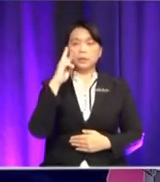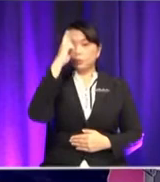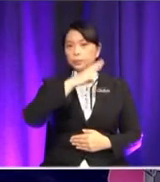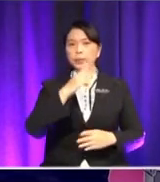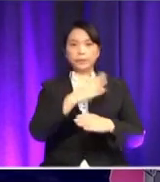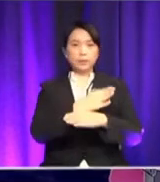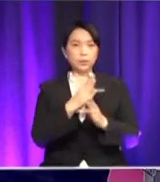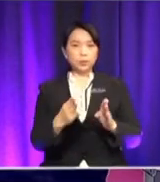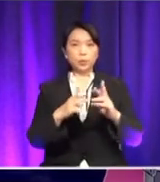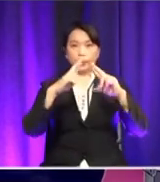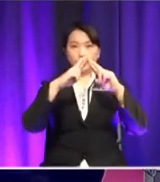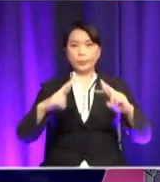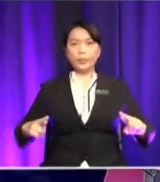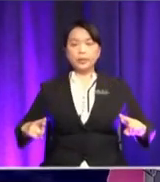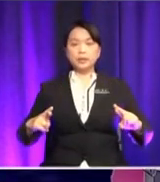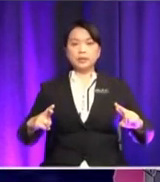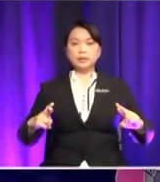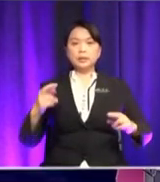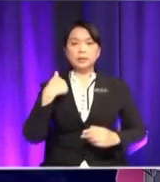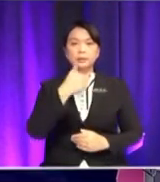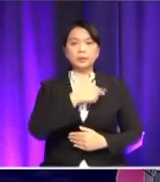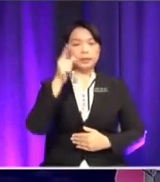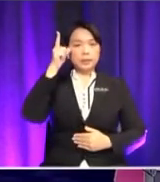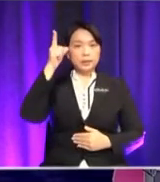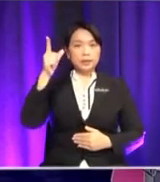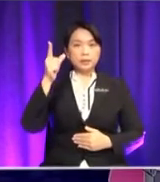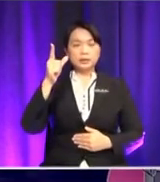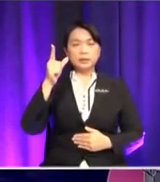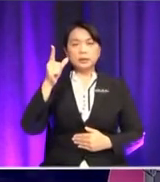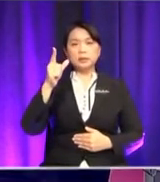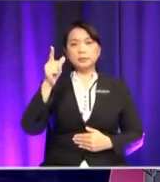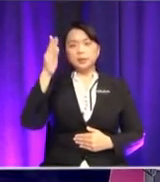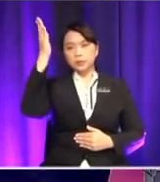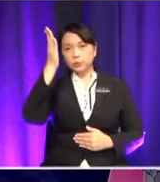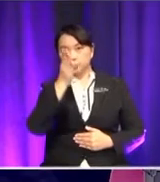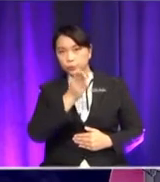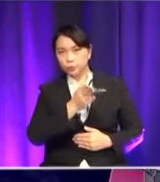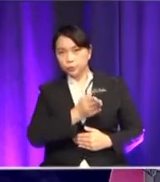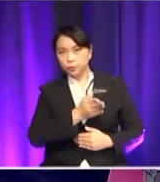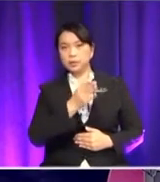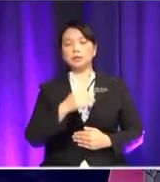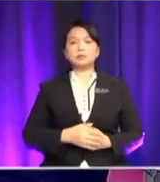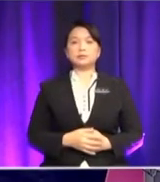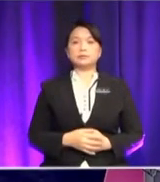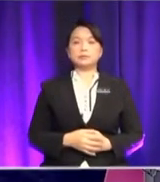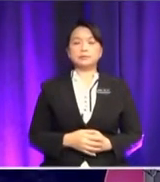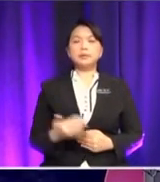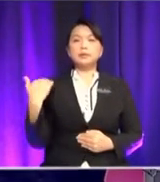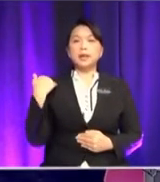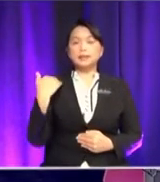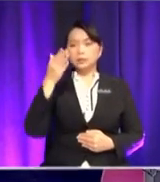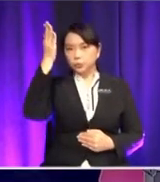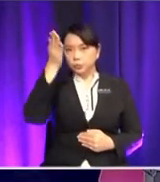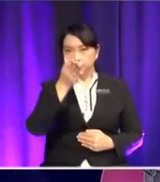Bentuk Bumbung rupa Bentuk Gombong kita beli lihat kecernaan bumbong ke setiap bumbu nih diaduk kecurigaannya